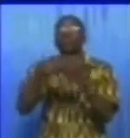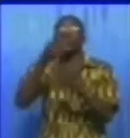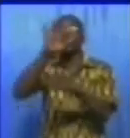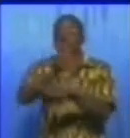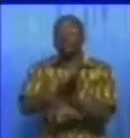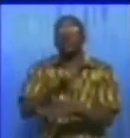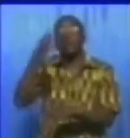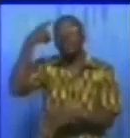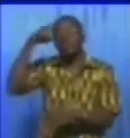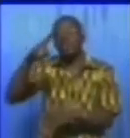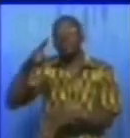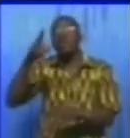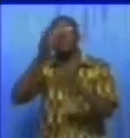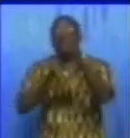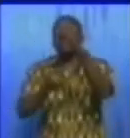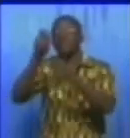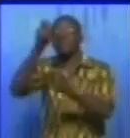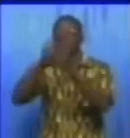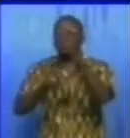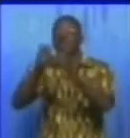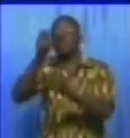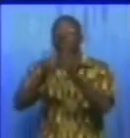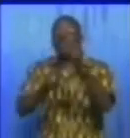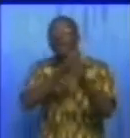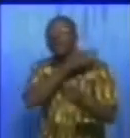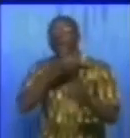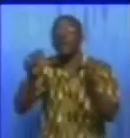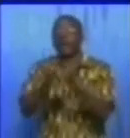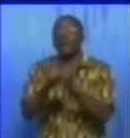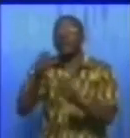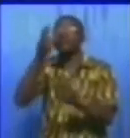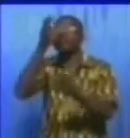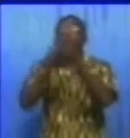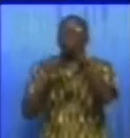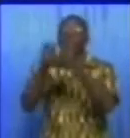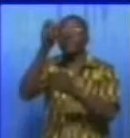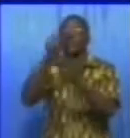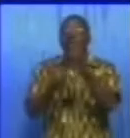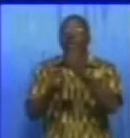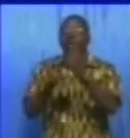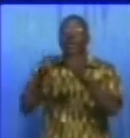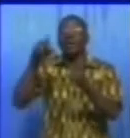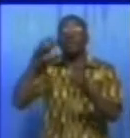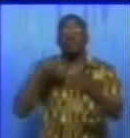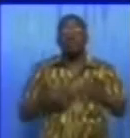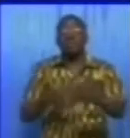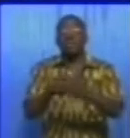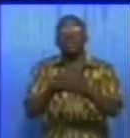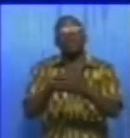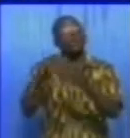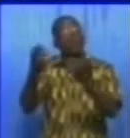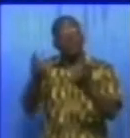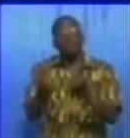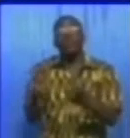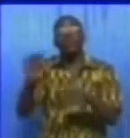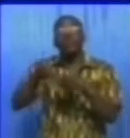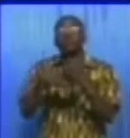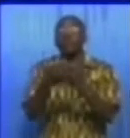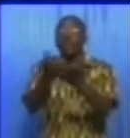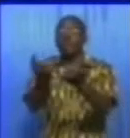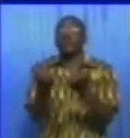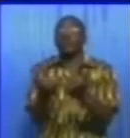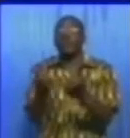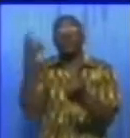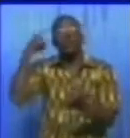pour traire le lait. Et c'est grâce à ce lait qu'ils arrivent à subvenir à leurs besoins. Nous avons un